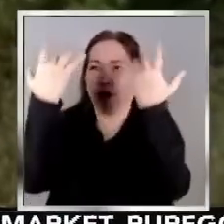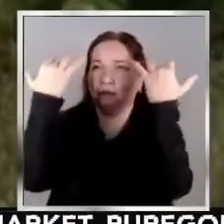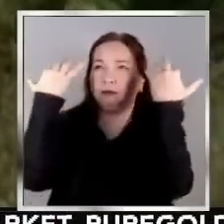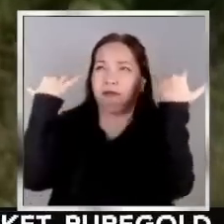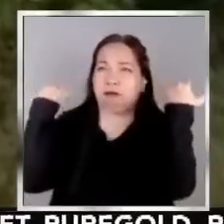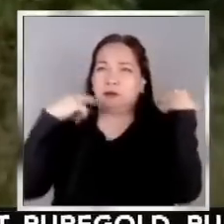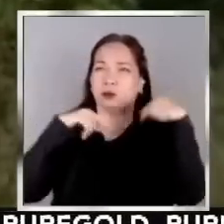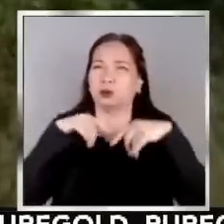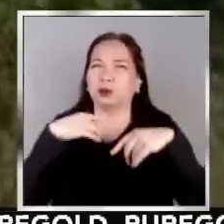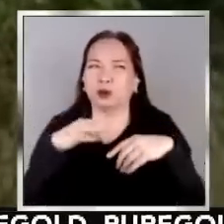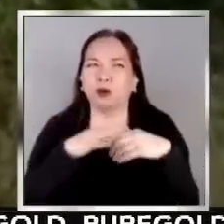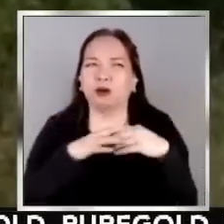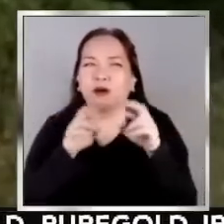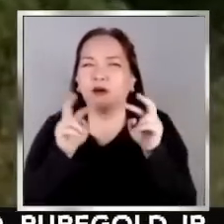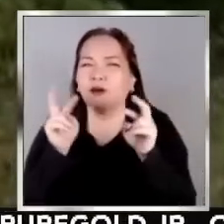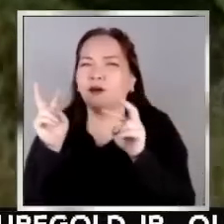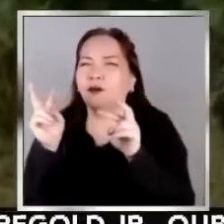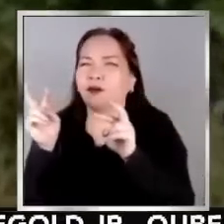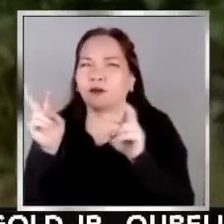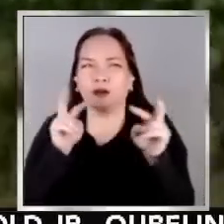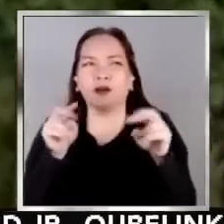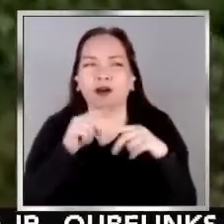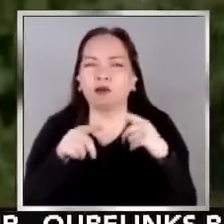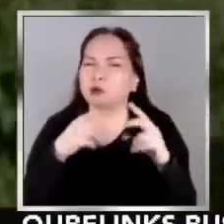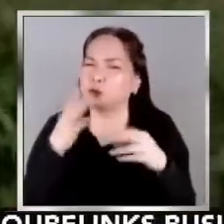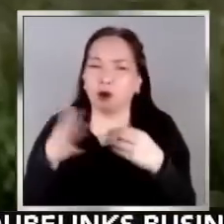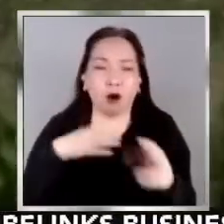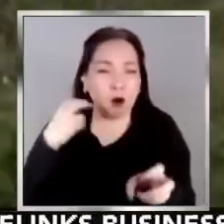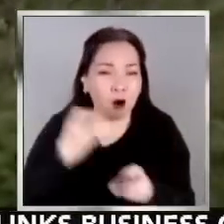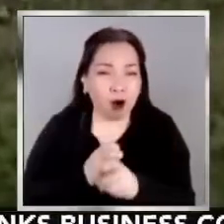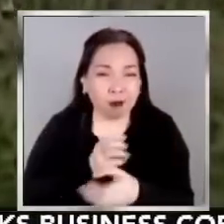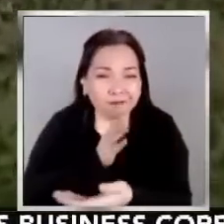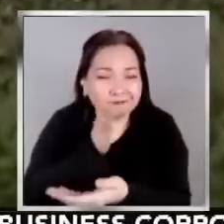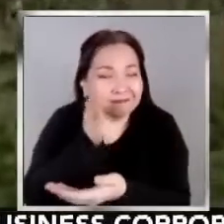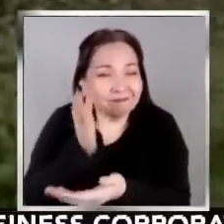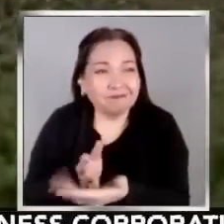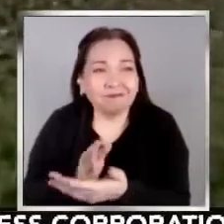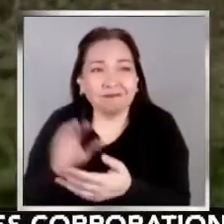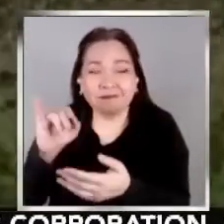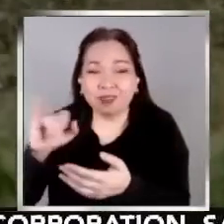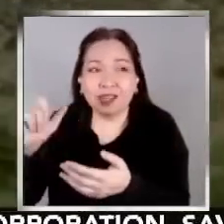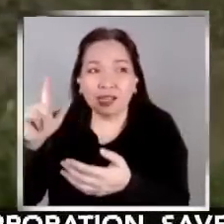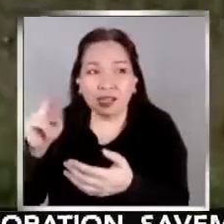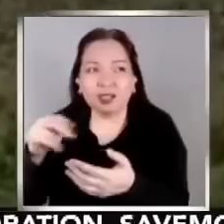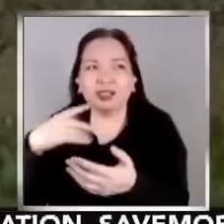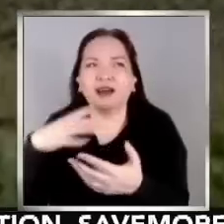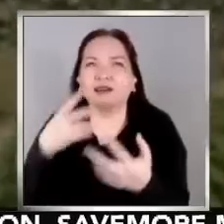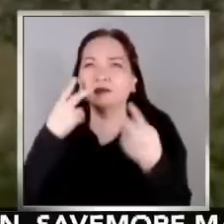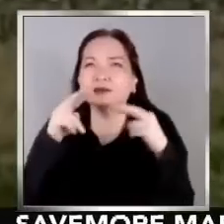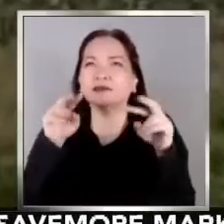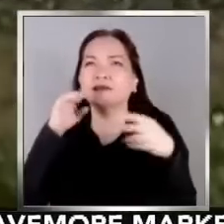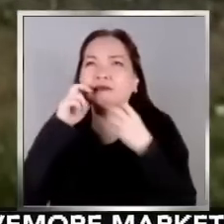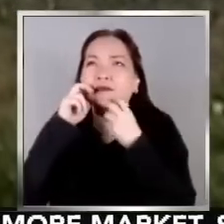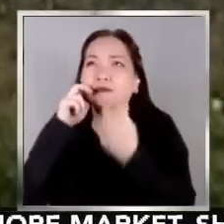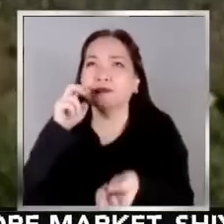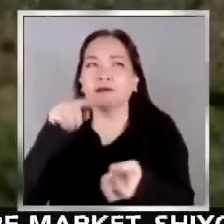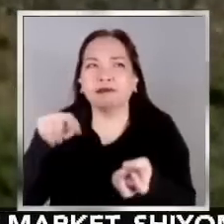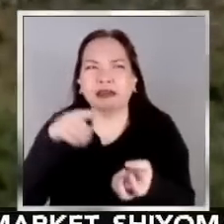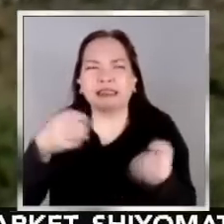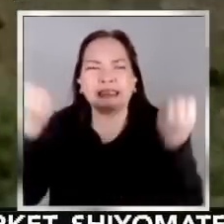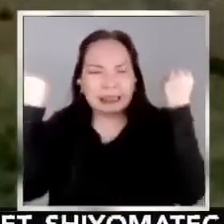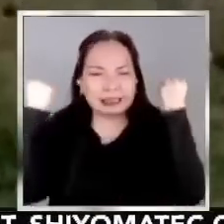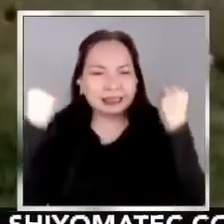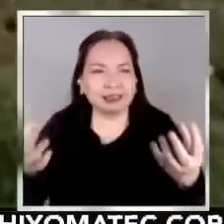Sulit naman ang hirap ng pagpunta dito sa Lawak Island dahil ito ang iyong makikita. Libo-libong mga seabirds na